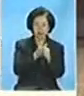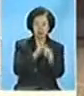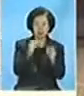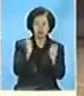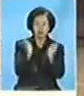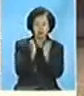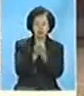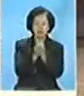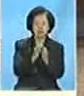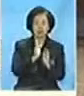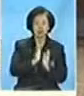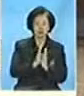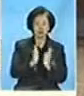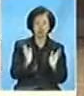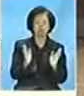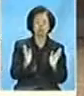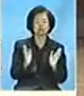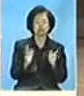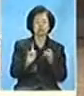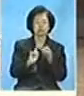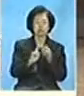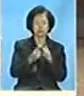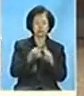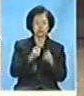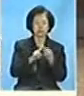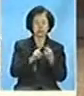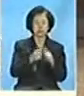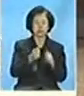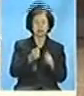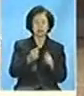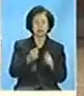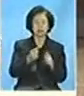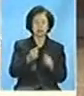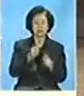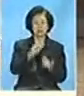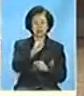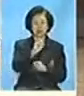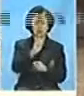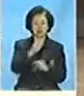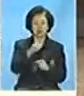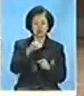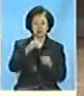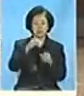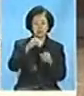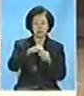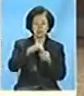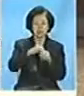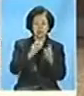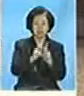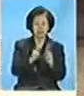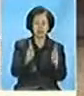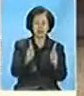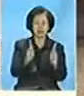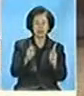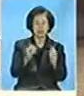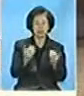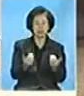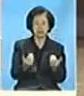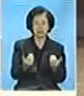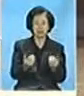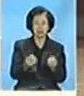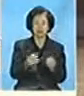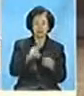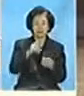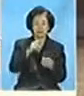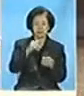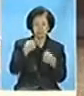องขอขอบคุณเพื่อนสมาชิกวุฒิสภาทุกท่านที่อยู่ในคณะกรรมการพัฒนาการเมืองและการมีส่วนร่วมเราได้ตั้